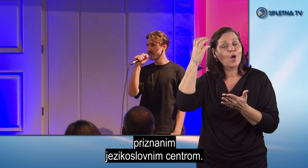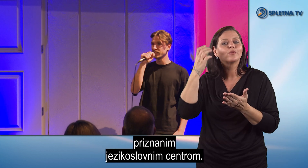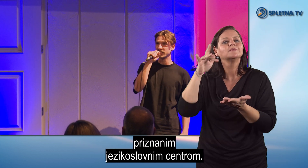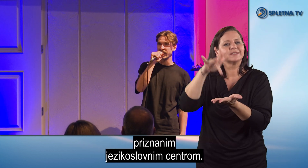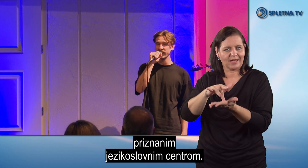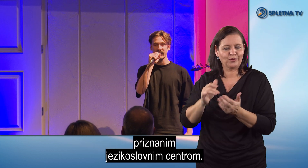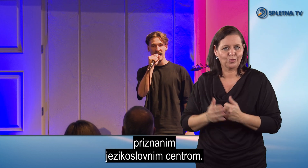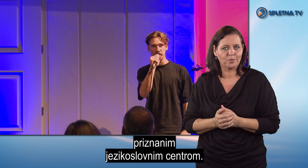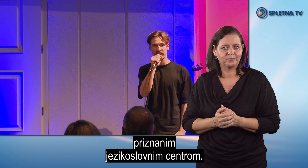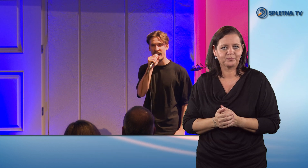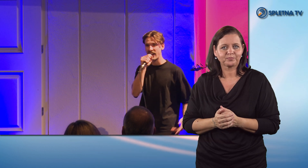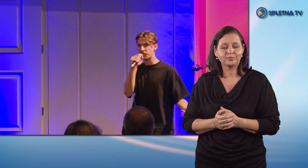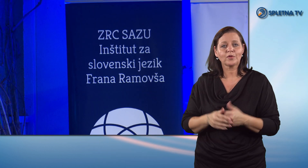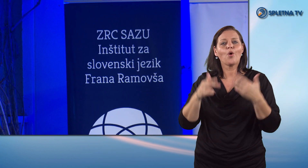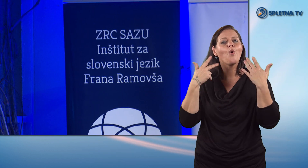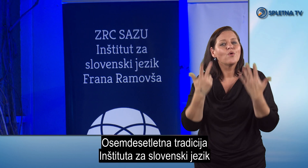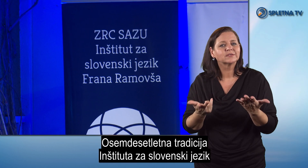centrom.